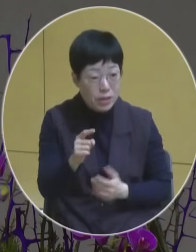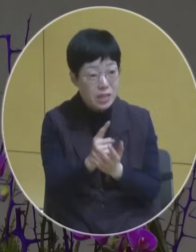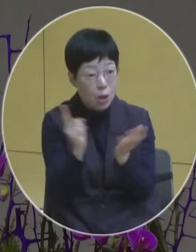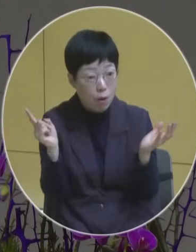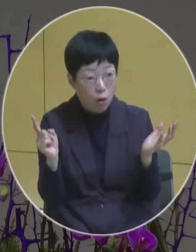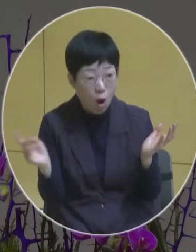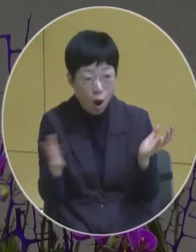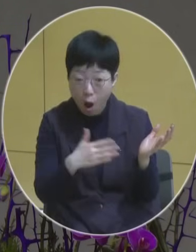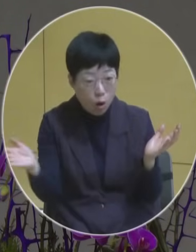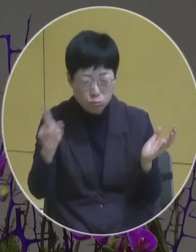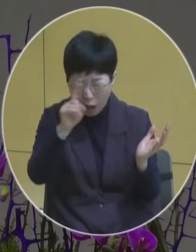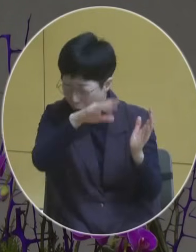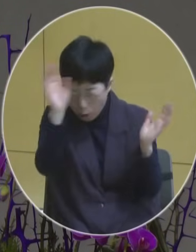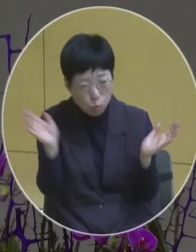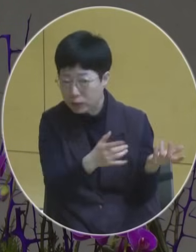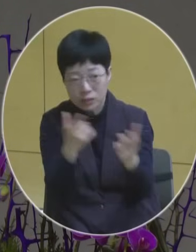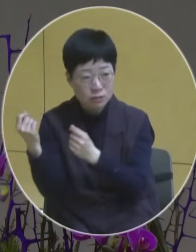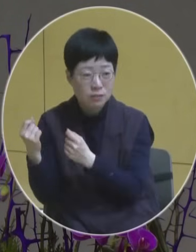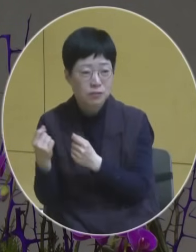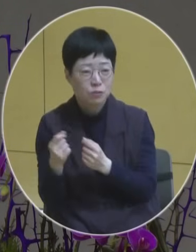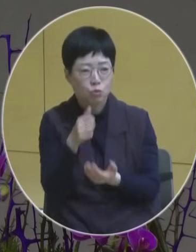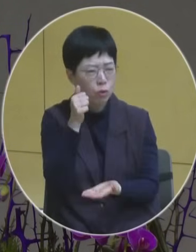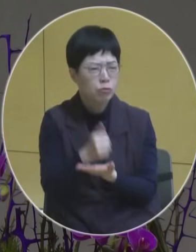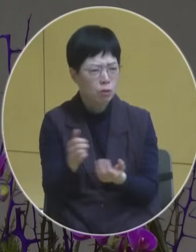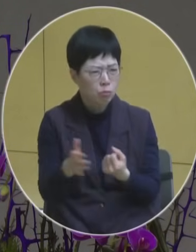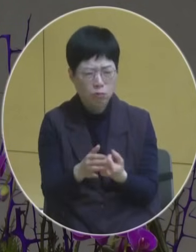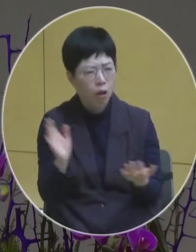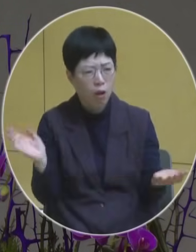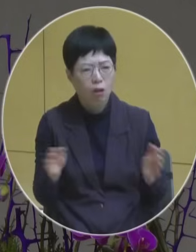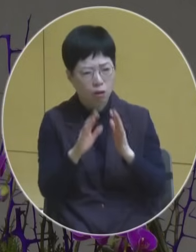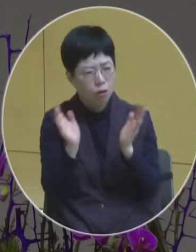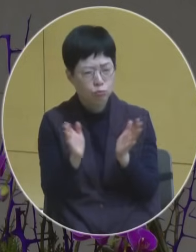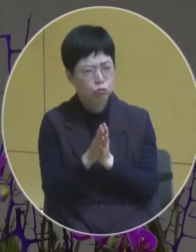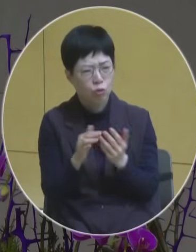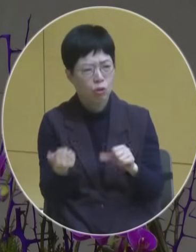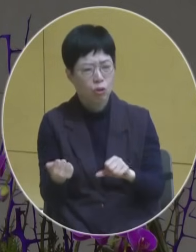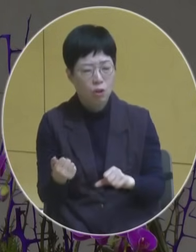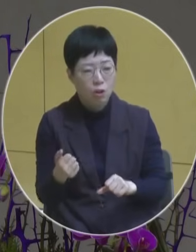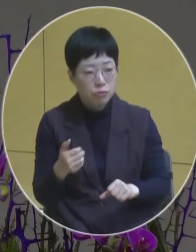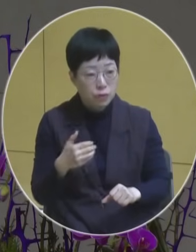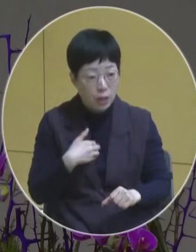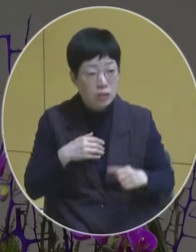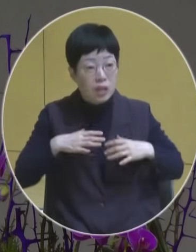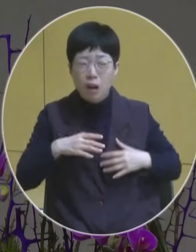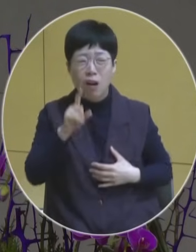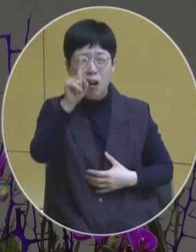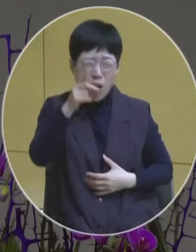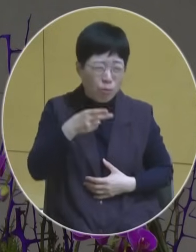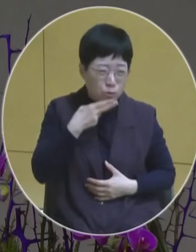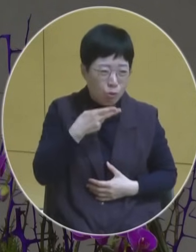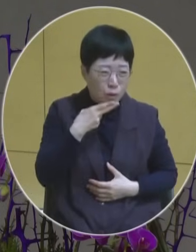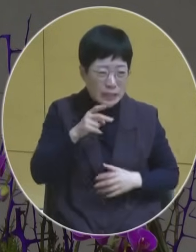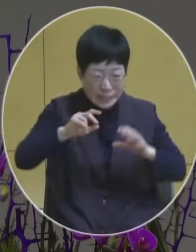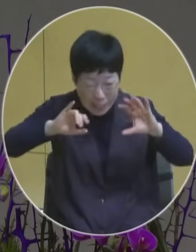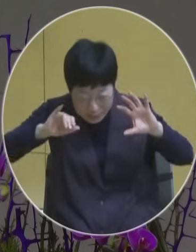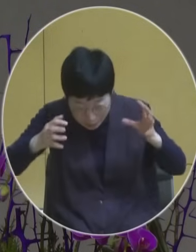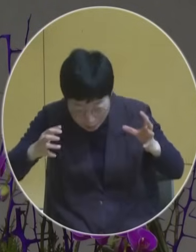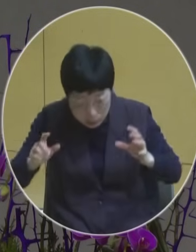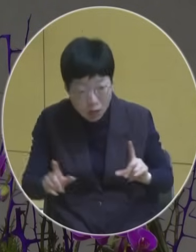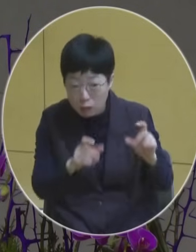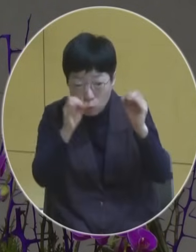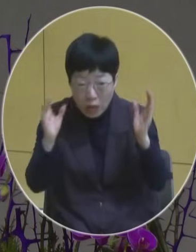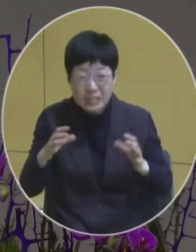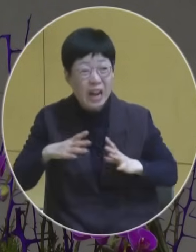예외에서 벗어날 사람은 아무도 없습니다. 죄의 값. 그러니까 어떻게 할까요? 내가 자랑할 것이 없어요. 이 세상